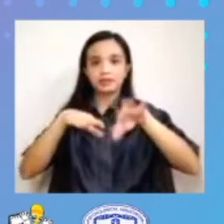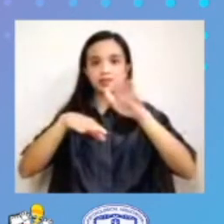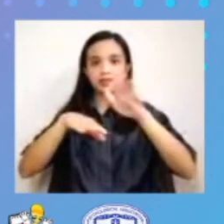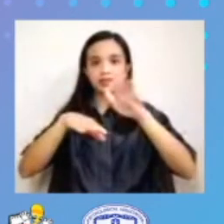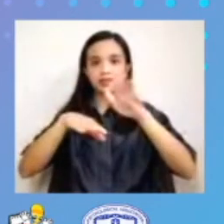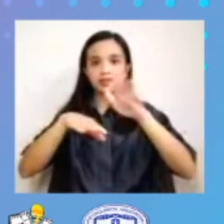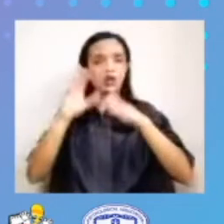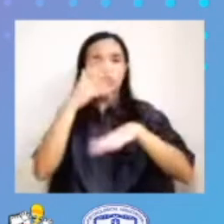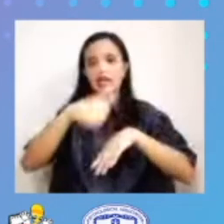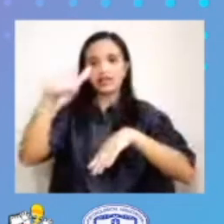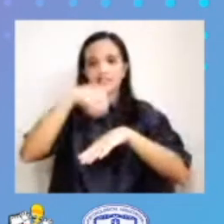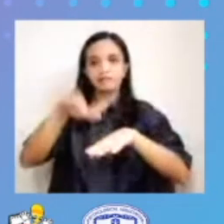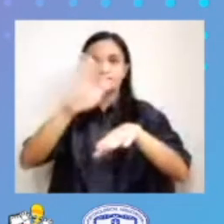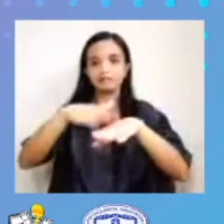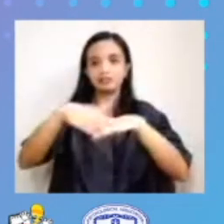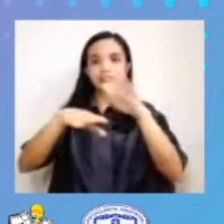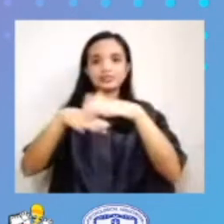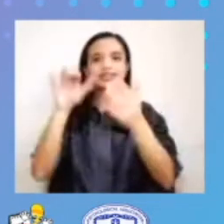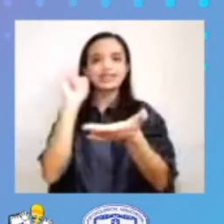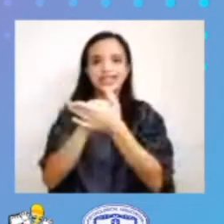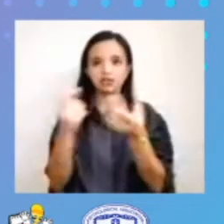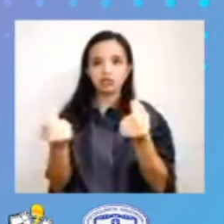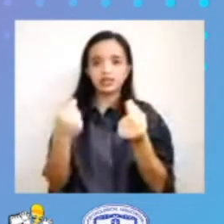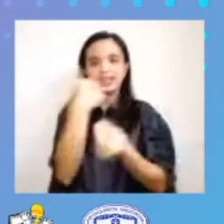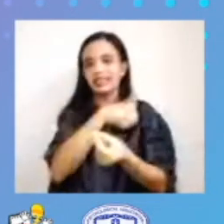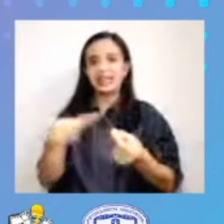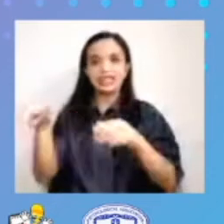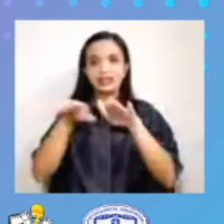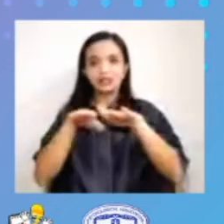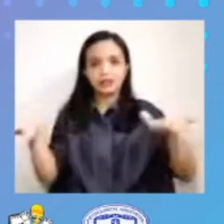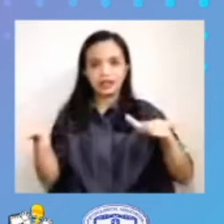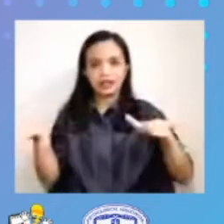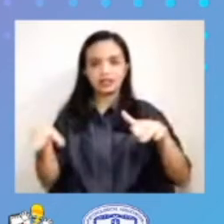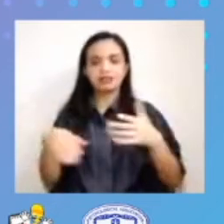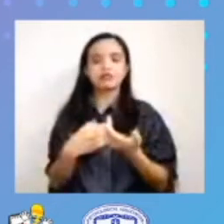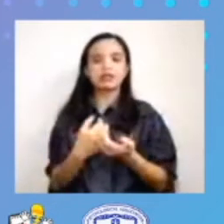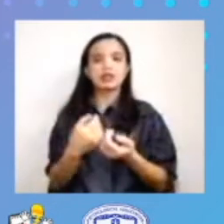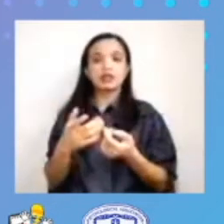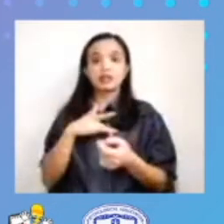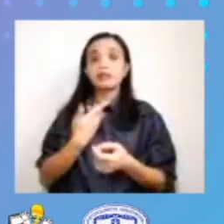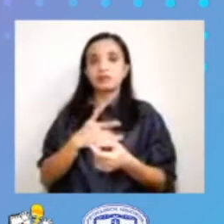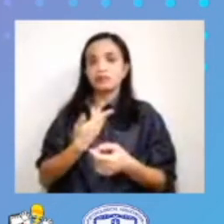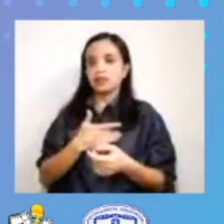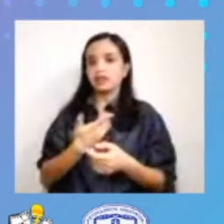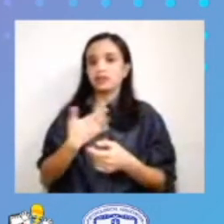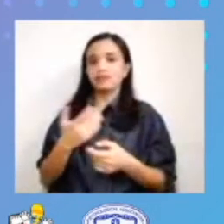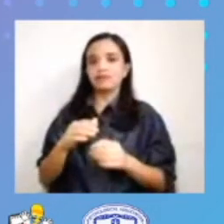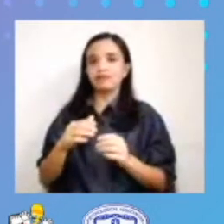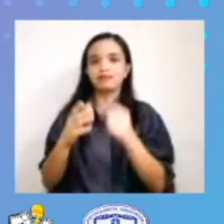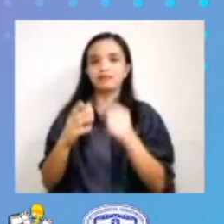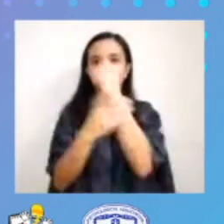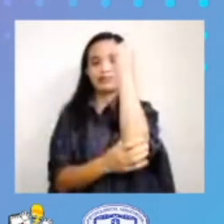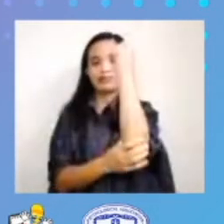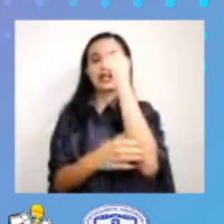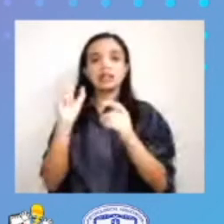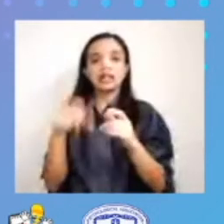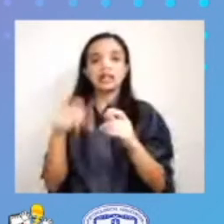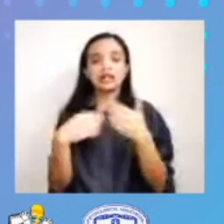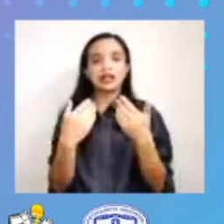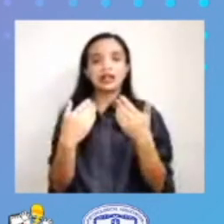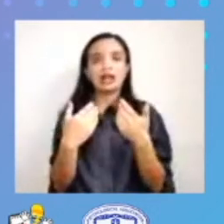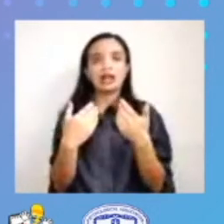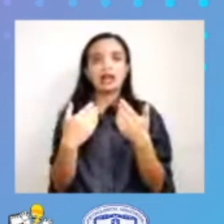And that may reinforce negativity. Right? Another thing also, siguro idadagdag ko lang din dun sa mga,